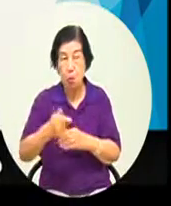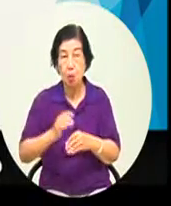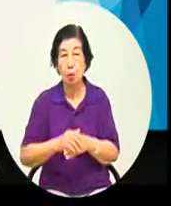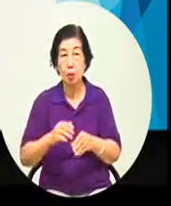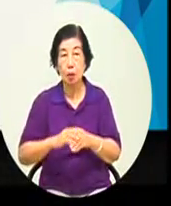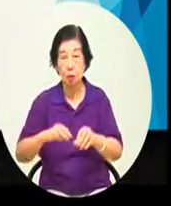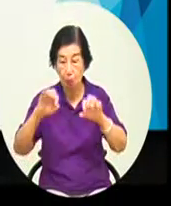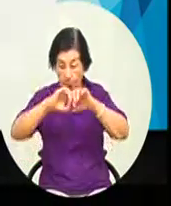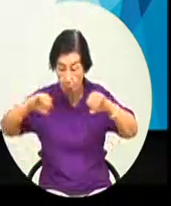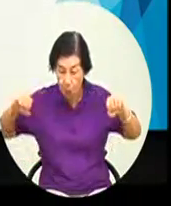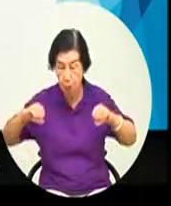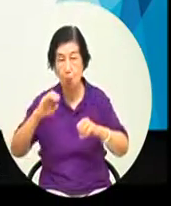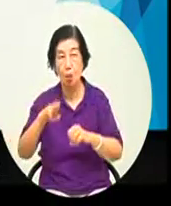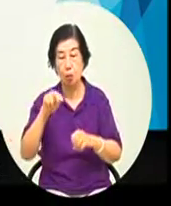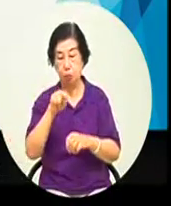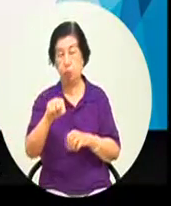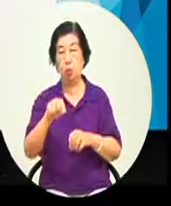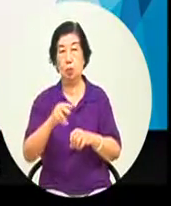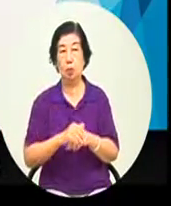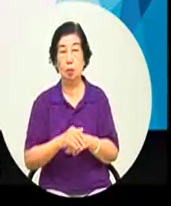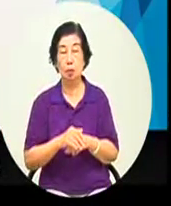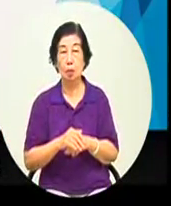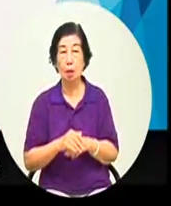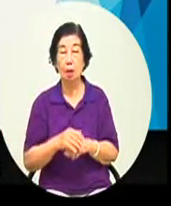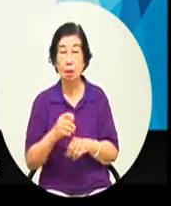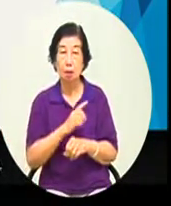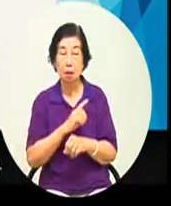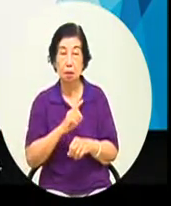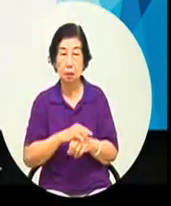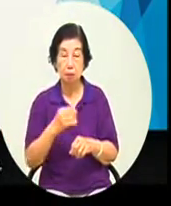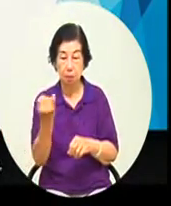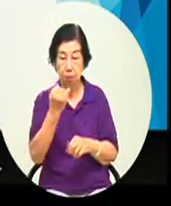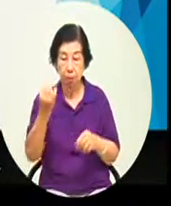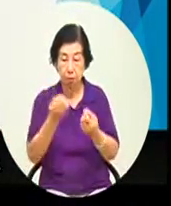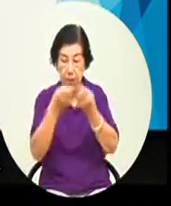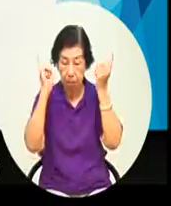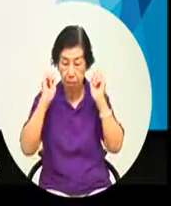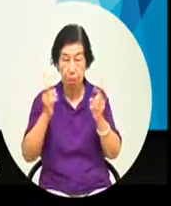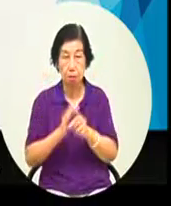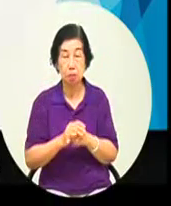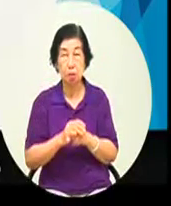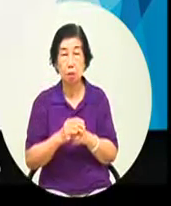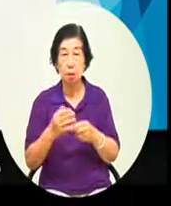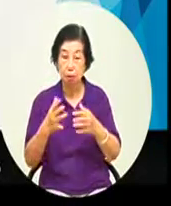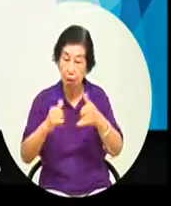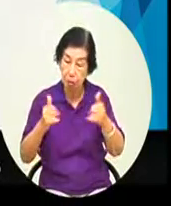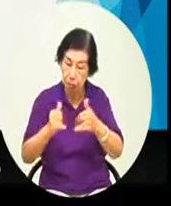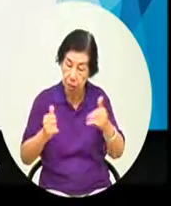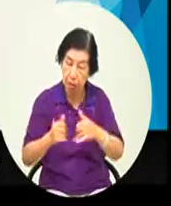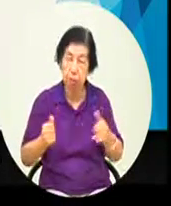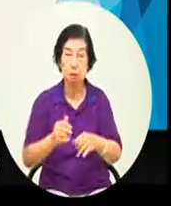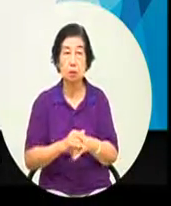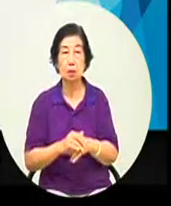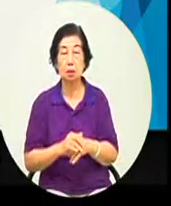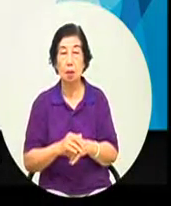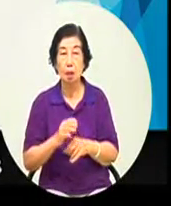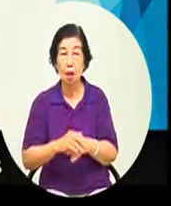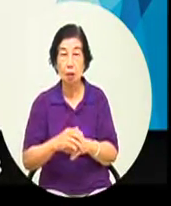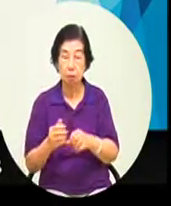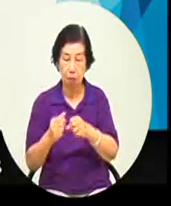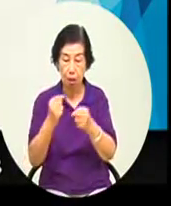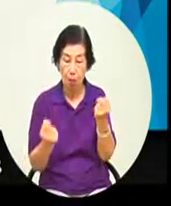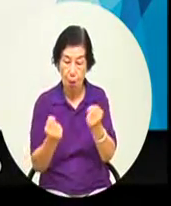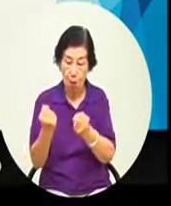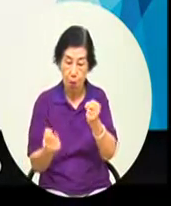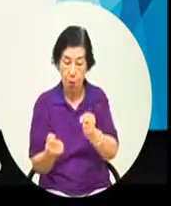生她个人的身心受创，这个问蒋先生虽然私底下已经用民事方面，